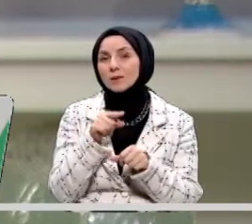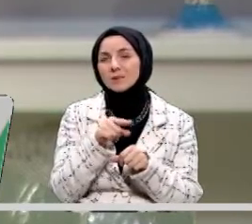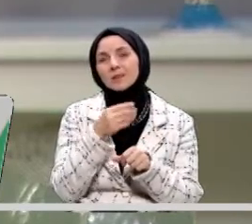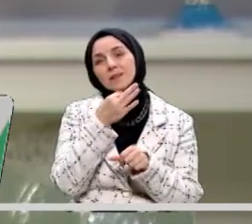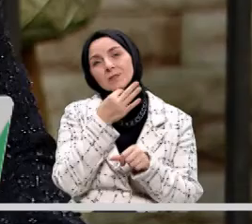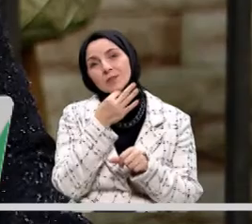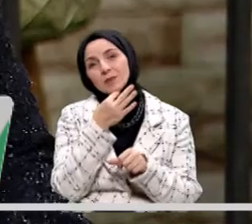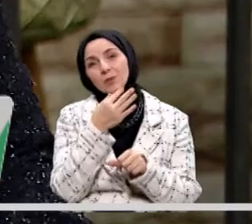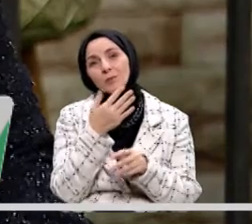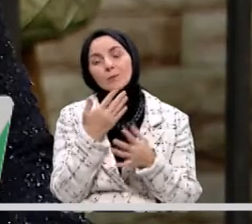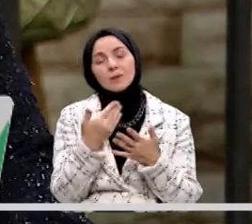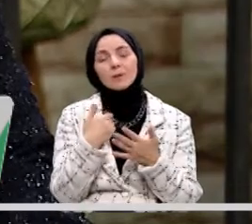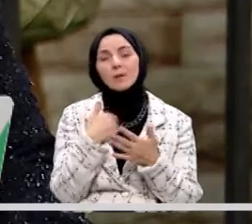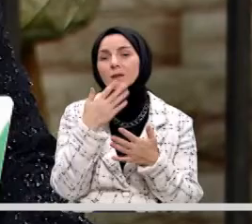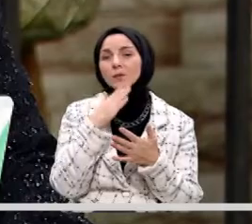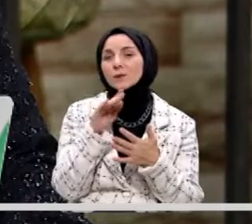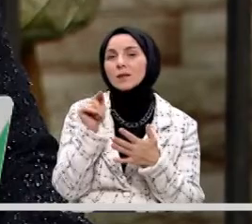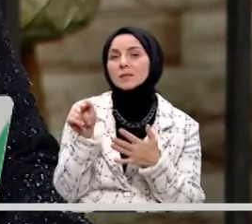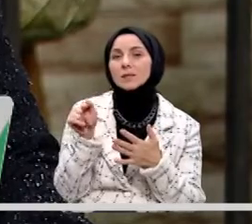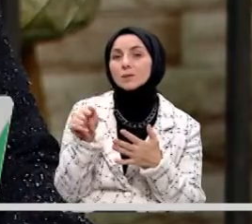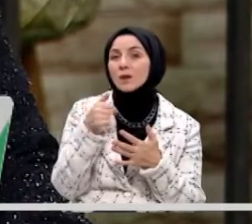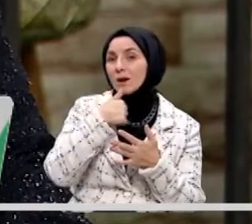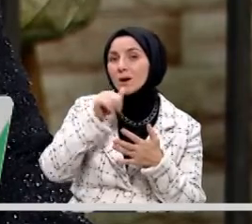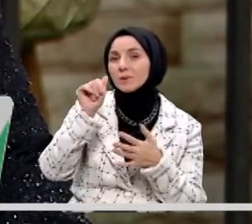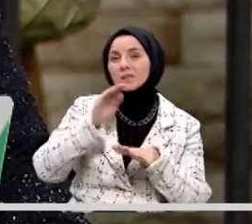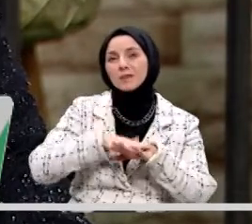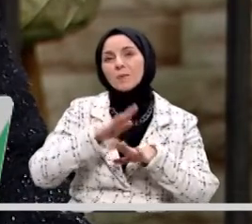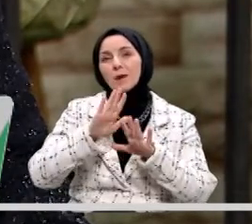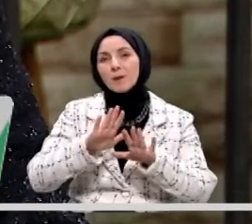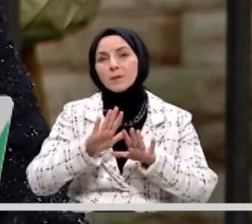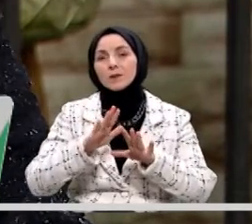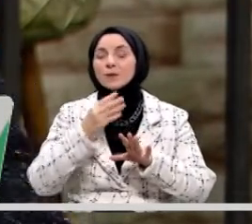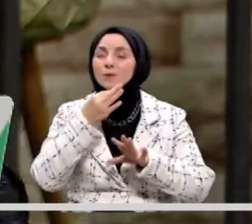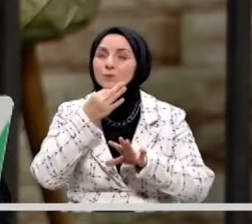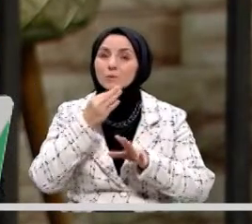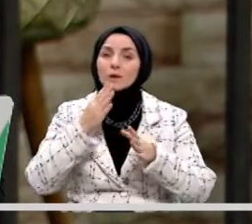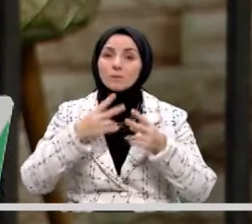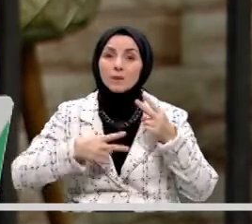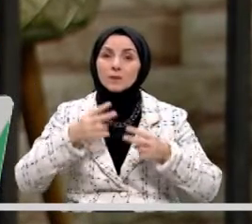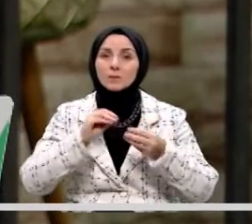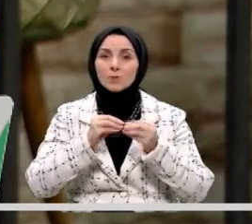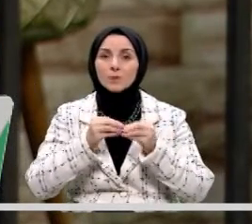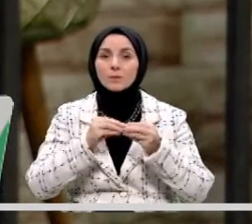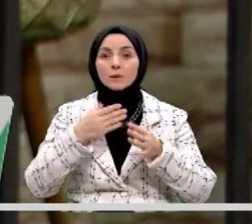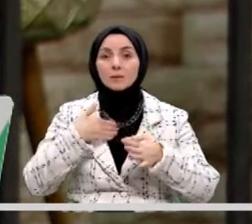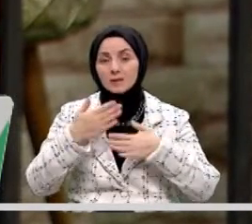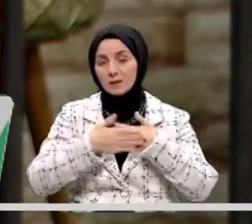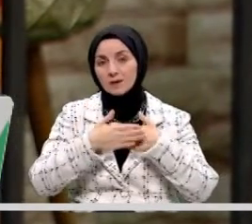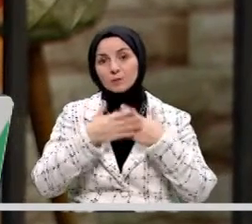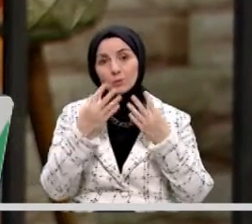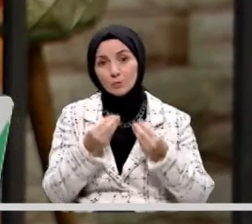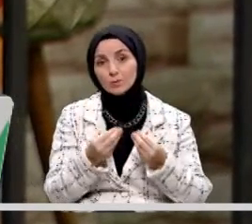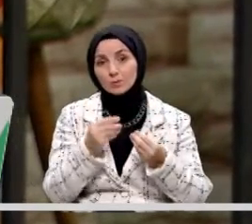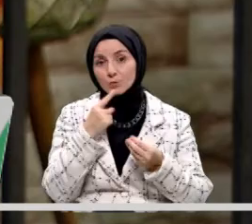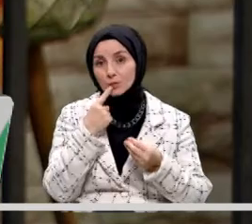rica etsem yani hani ben yokken sen ona abilik yap ama ne olur Bazı problemlerde bana yardım eder misin anneciğim bu noktada dedik bu sefer Çocuk